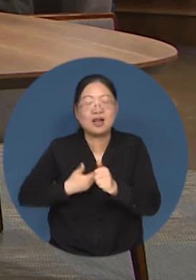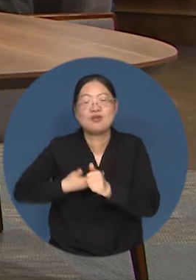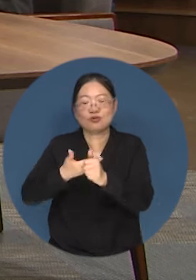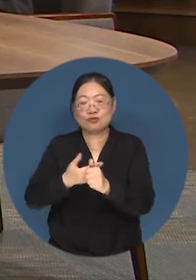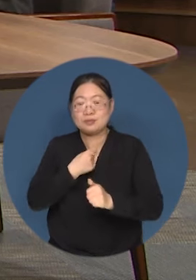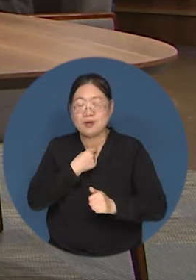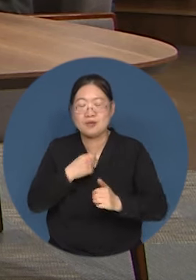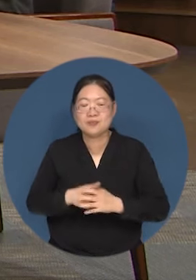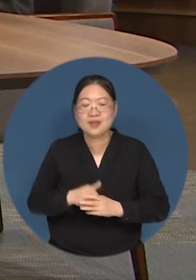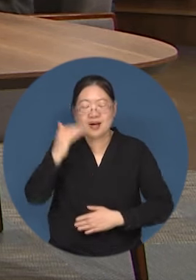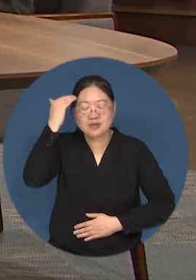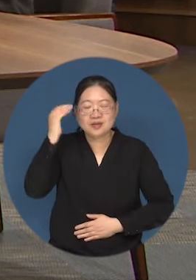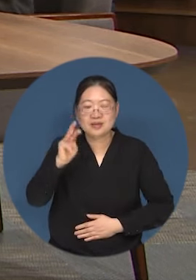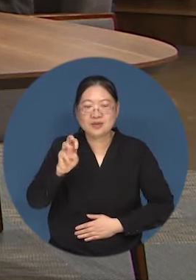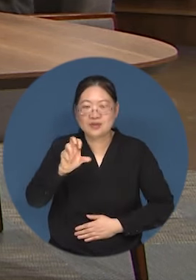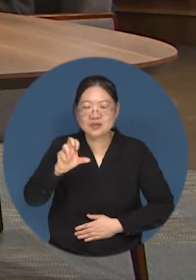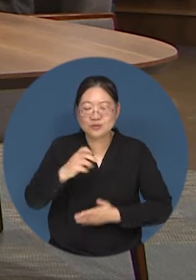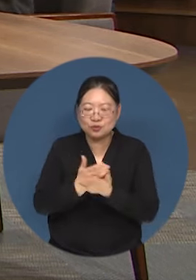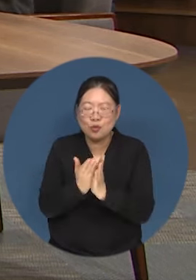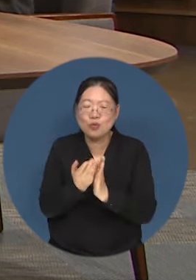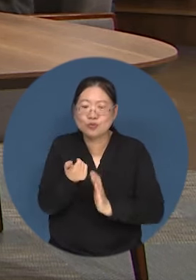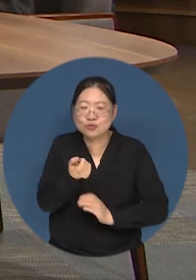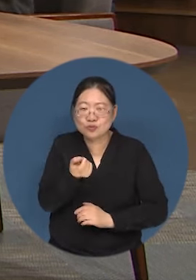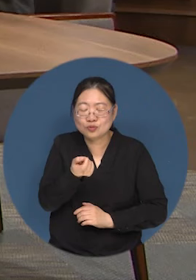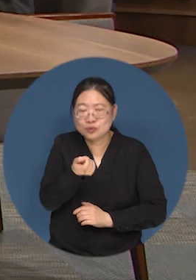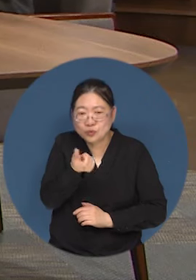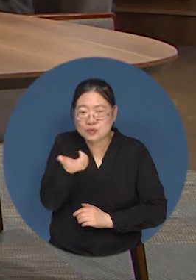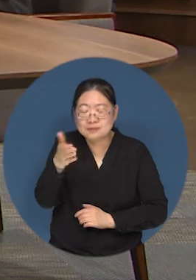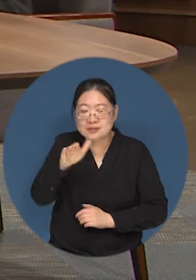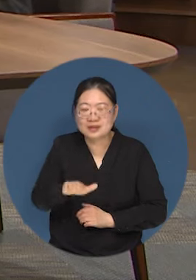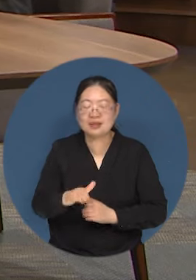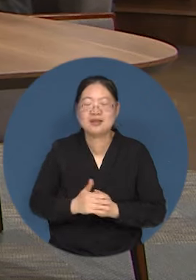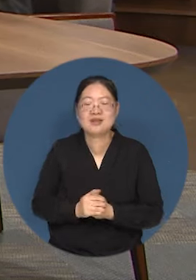우리나라의 35종 얼마 안 되지 않습니까? 그렇죠. 이 종들에 대한